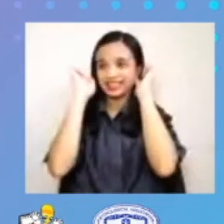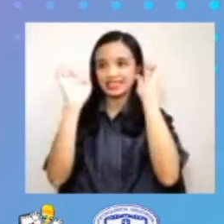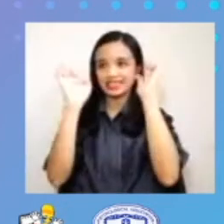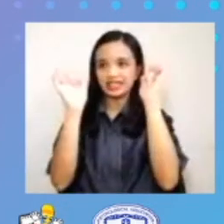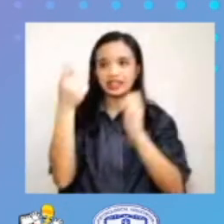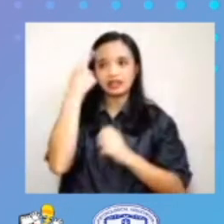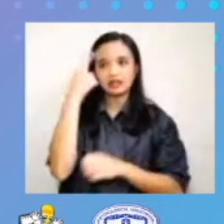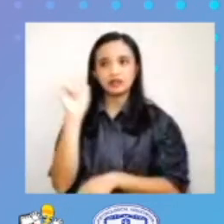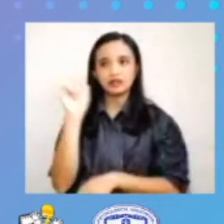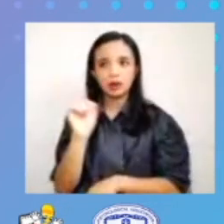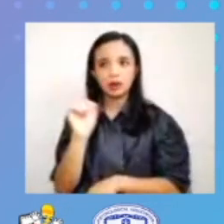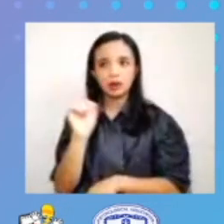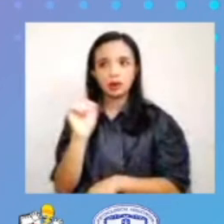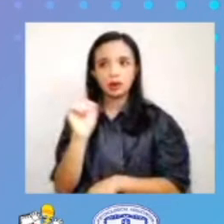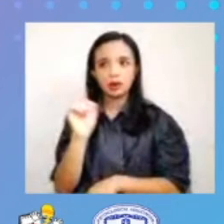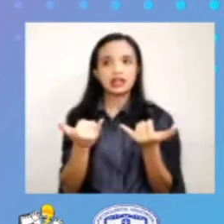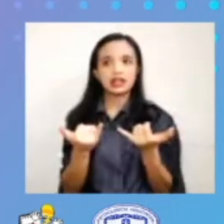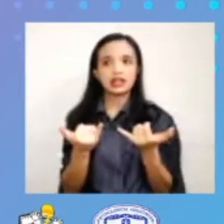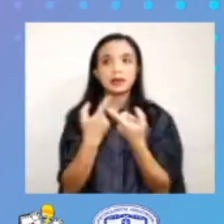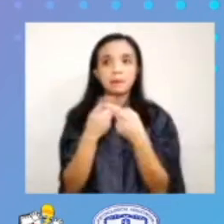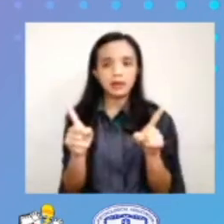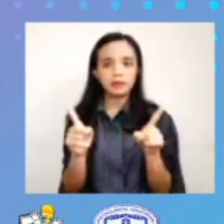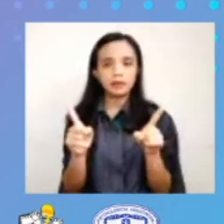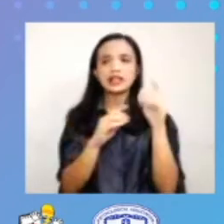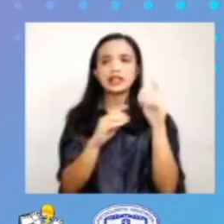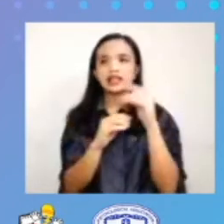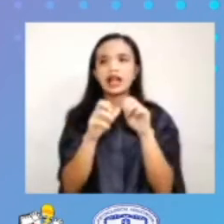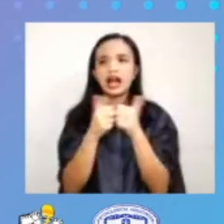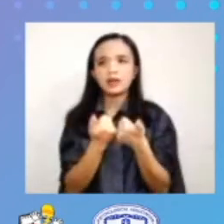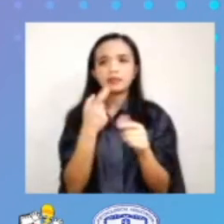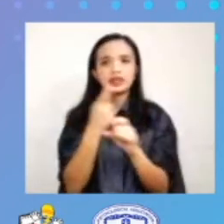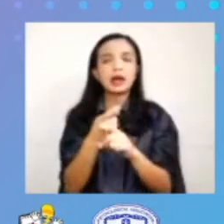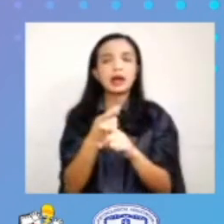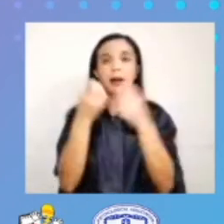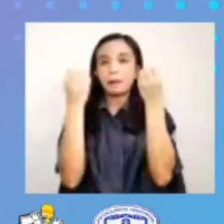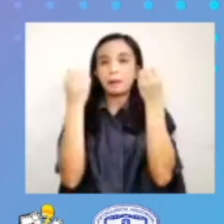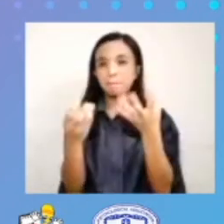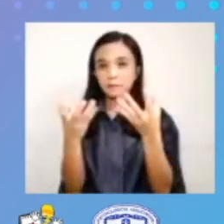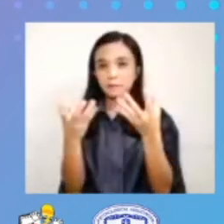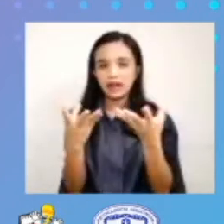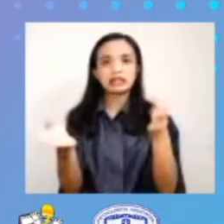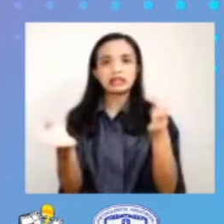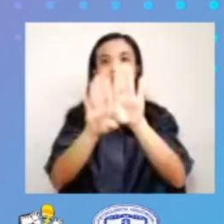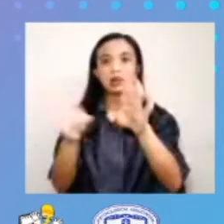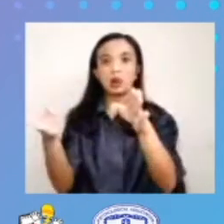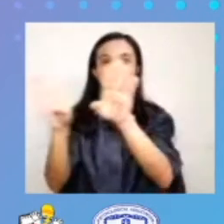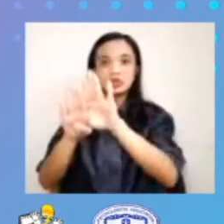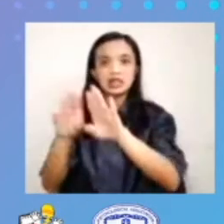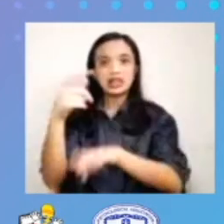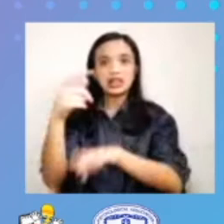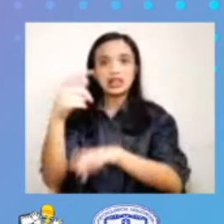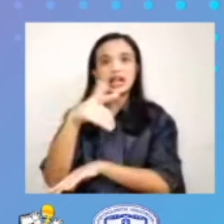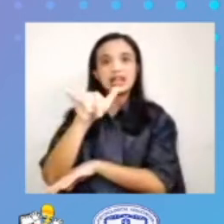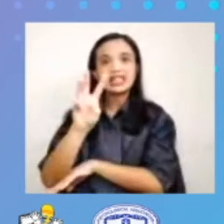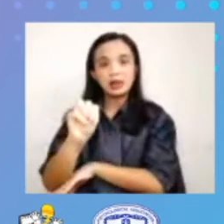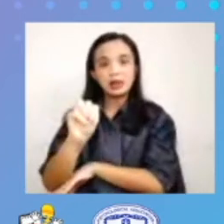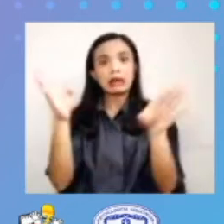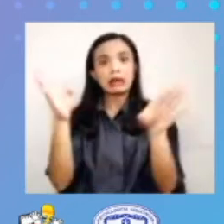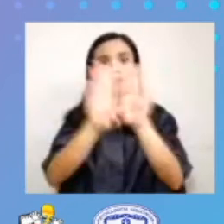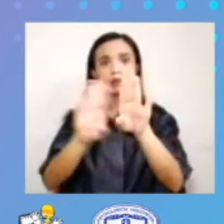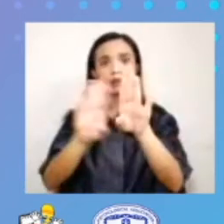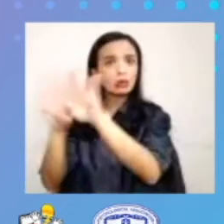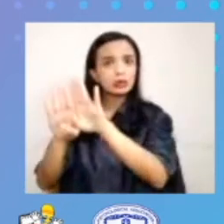Pero kung maayos ang mind mo, tapos functional ka physically, nagko-connect silang dalawa eh. Ang lakas ng connection